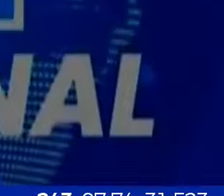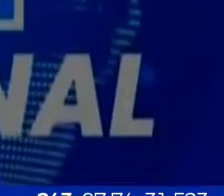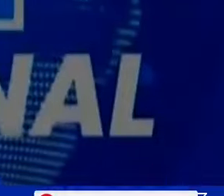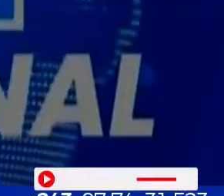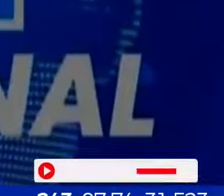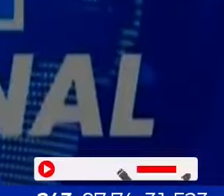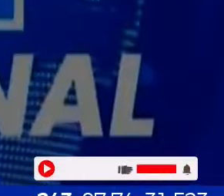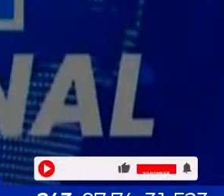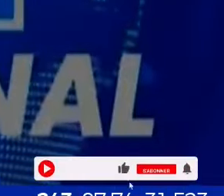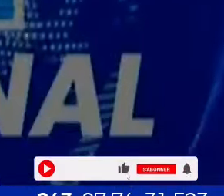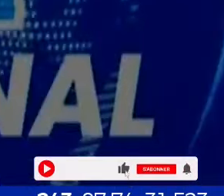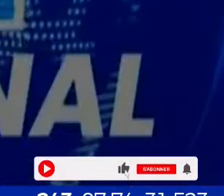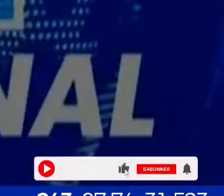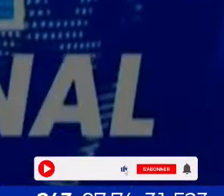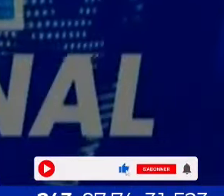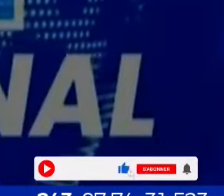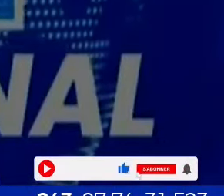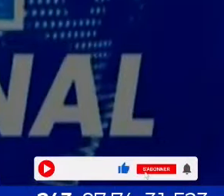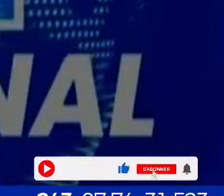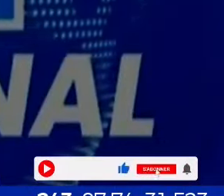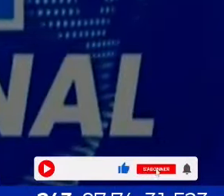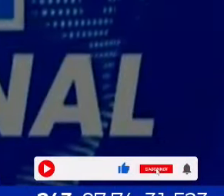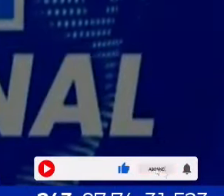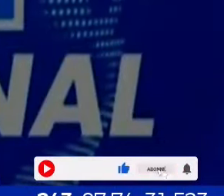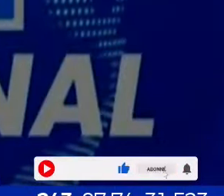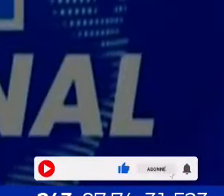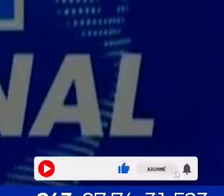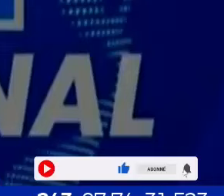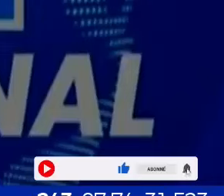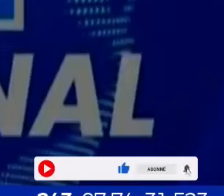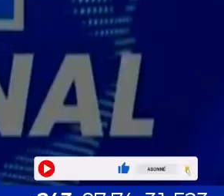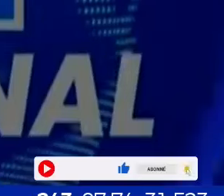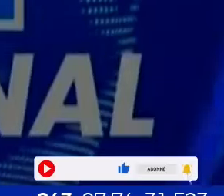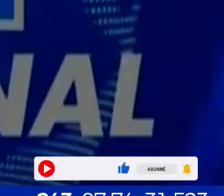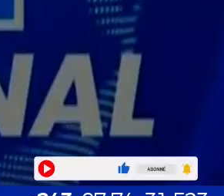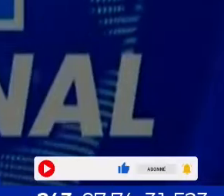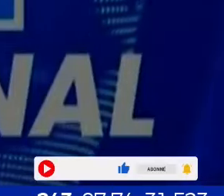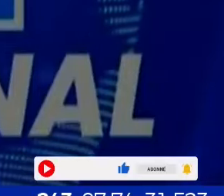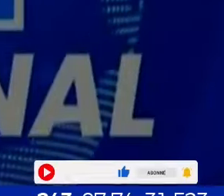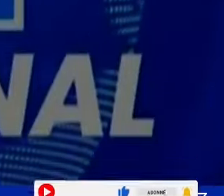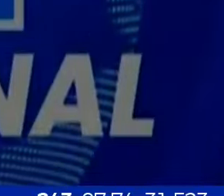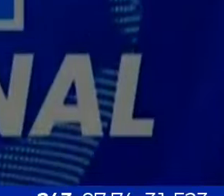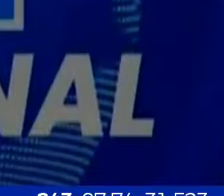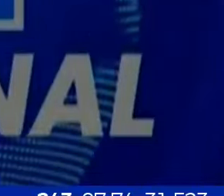Serge Merlin-Mata. Très bon titre de programme sur la chaîne nationale et excellent week-end à tous. Au revoir.